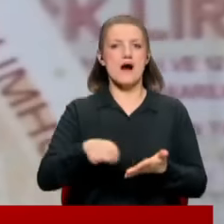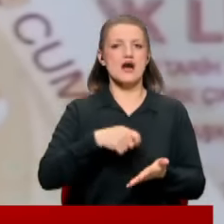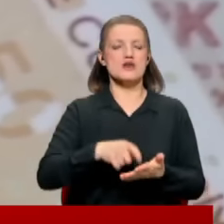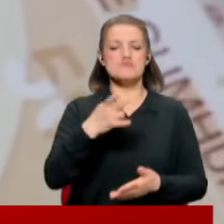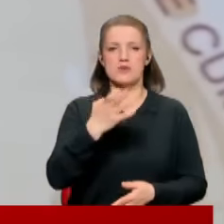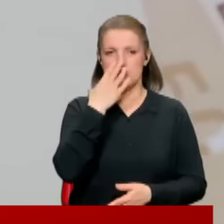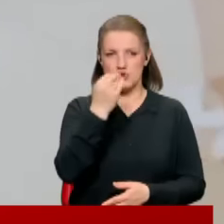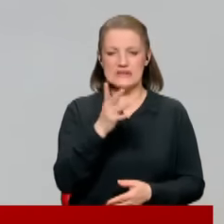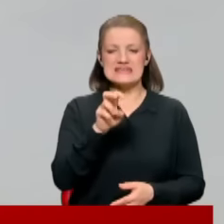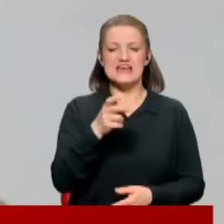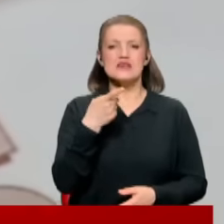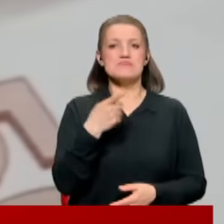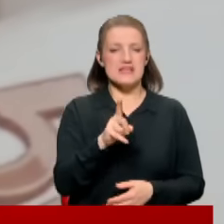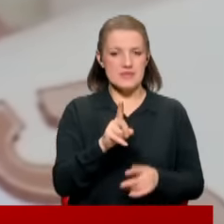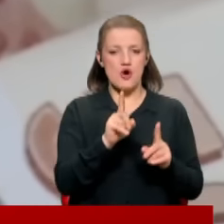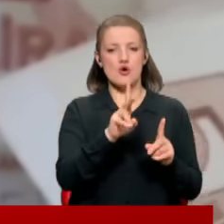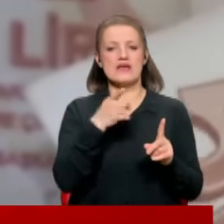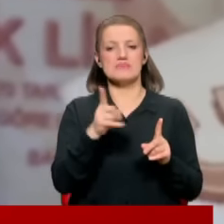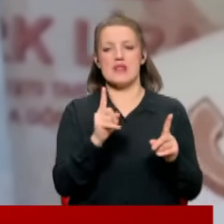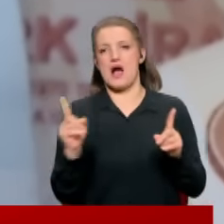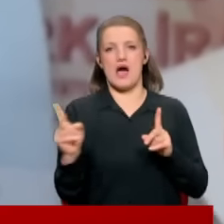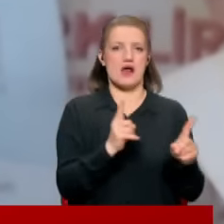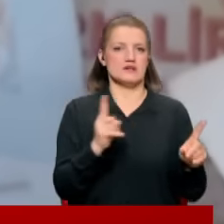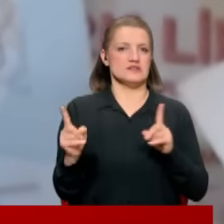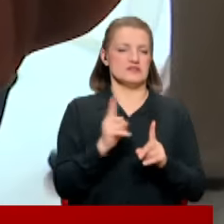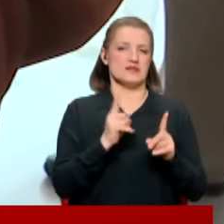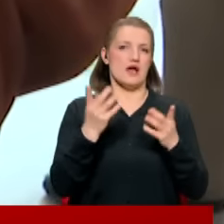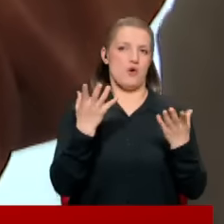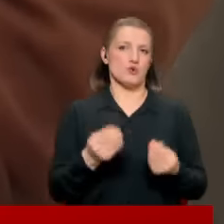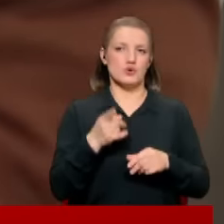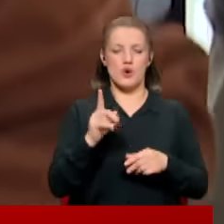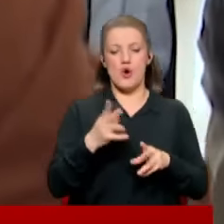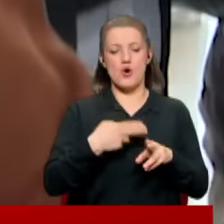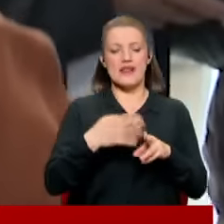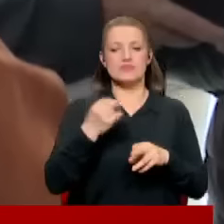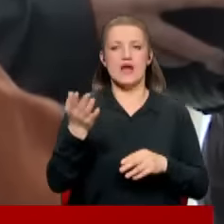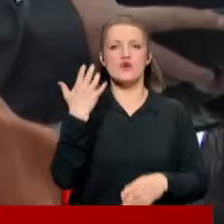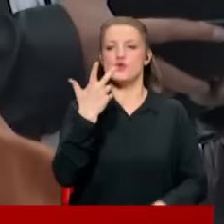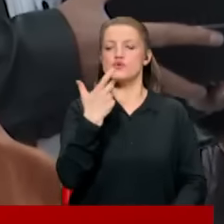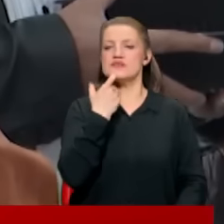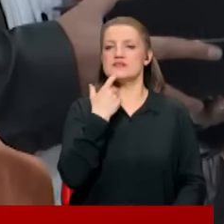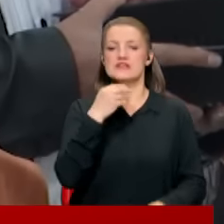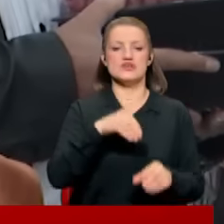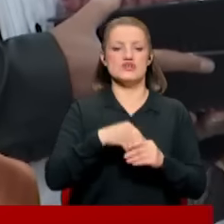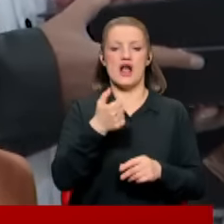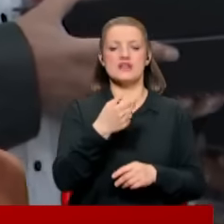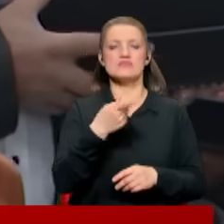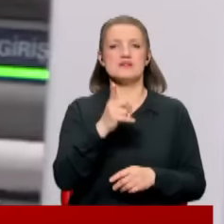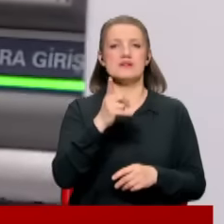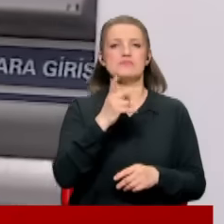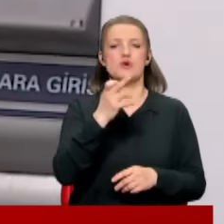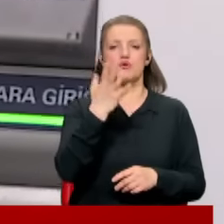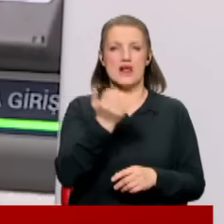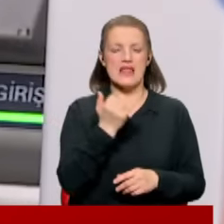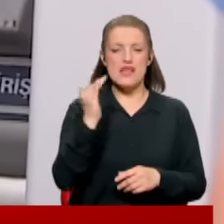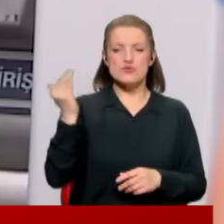promosyon tutarını 8 bin lirayla 12 bin lira arasında belirledi. Örneğin daha önce 3 yıl için 6 bin lira promosyon alan en